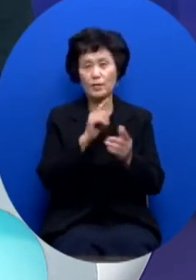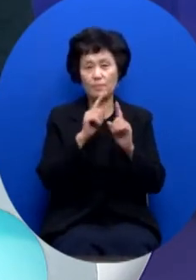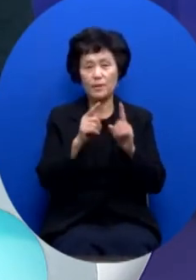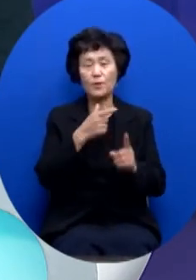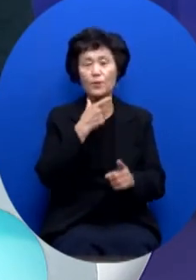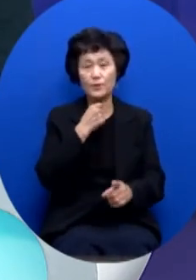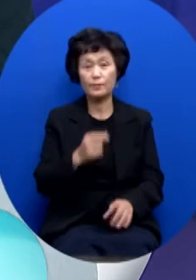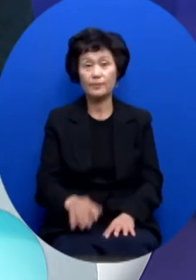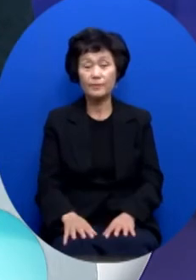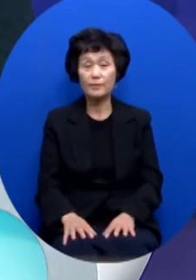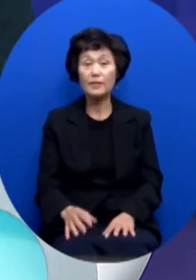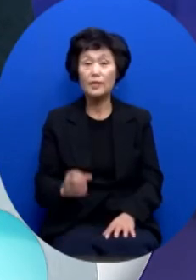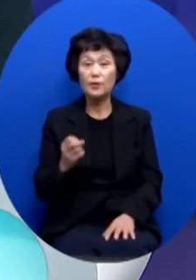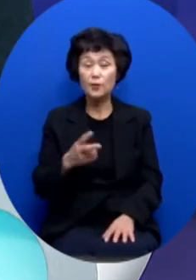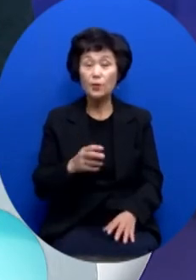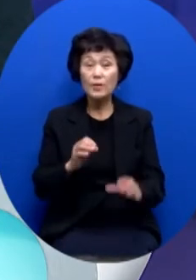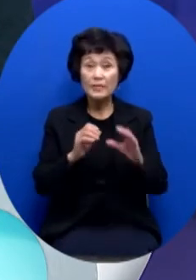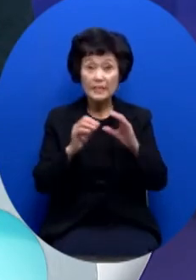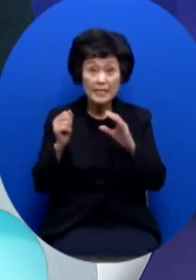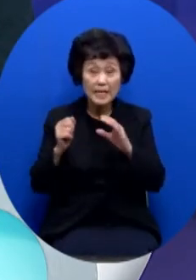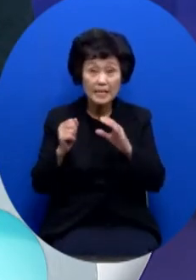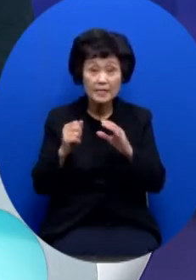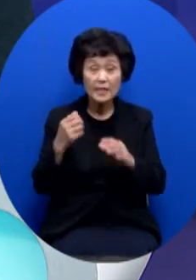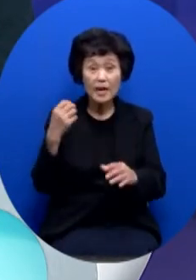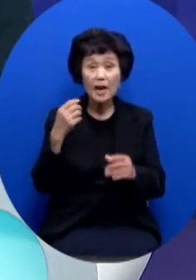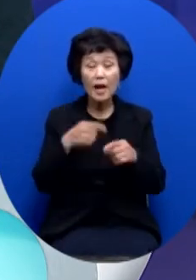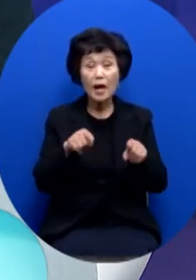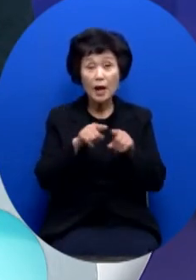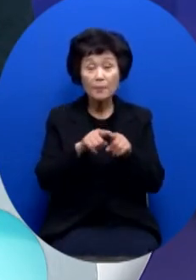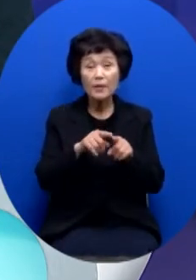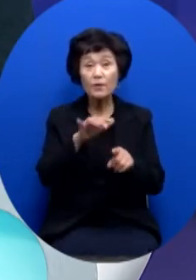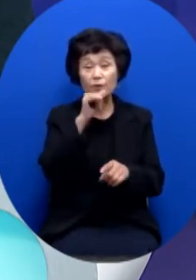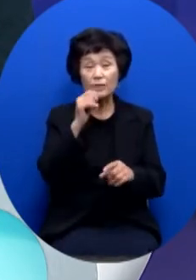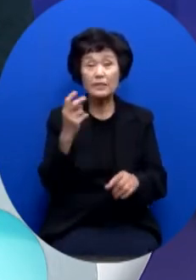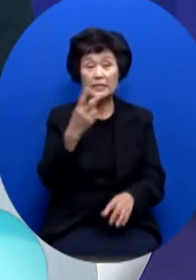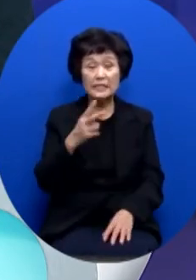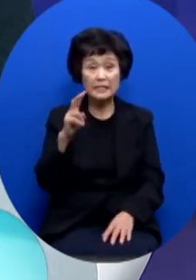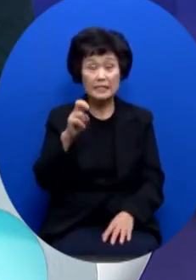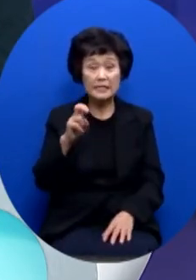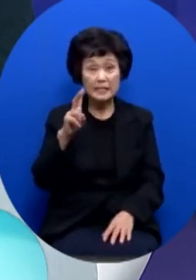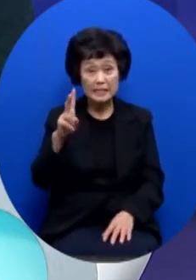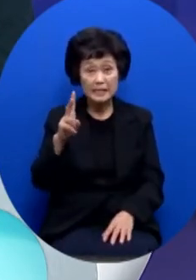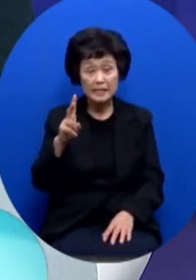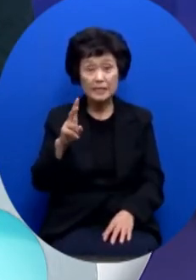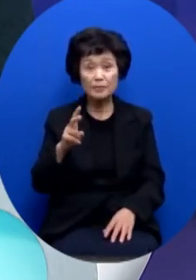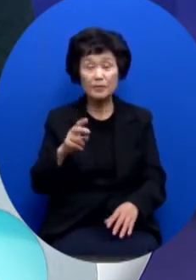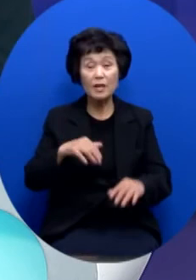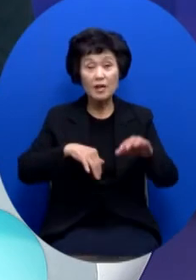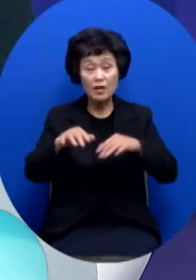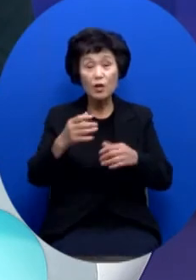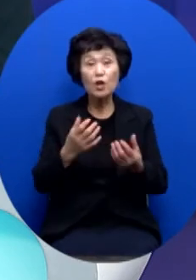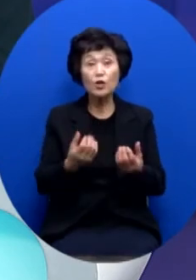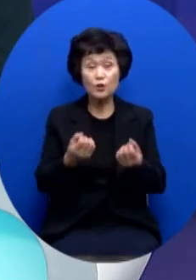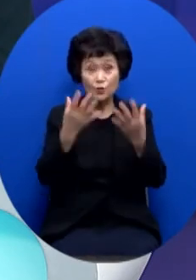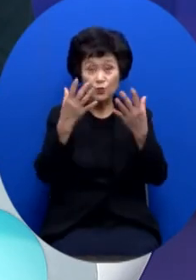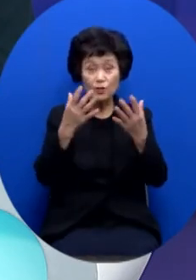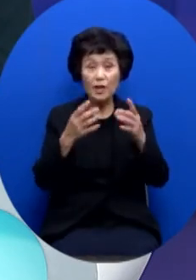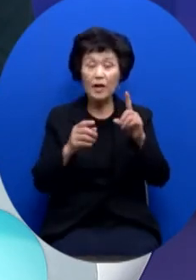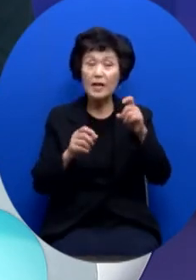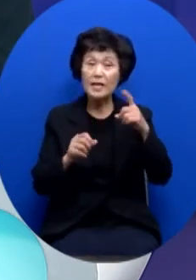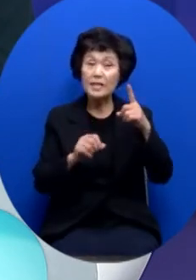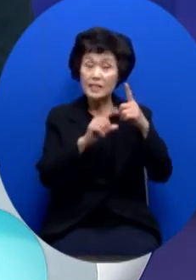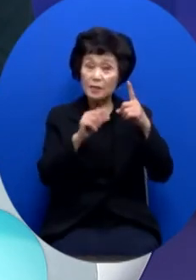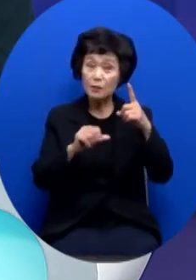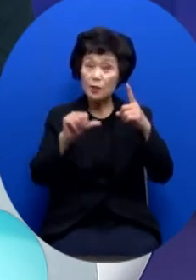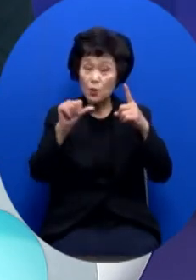한교총이 주최를 하고요. 또 CTS가 주관하는 2022 코리아 퍼레이드가 다음 달 5일이죠. 11월 네. 5일에 이제 열리게 됩니다. 네.